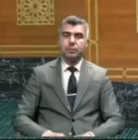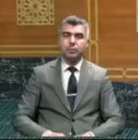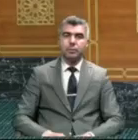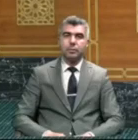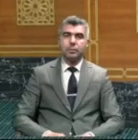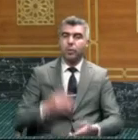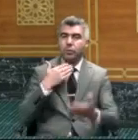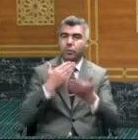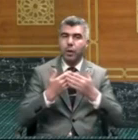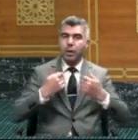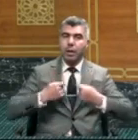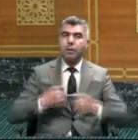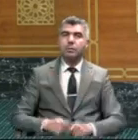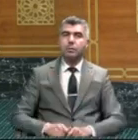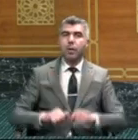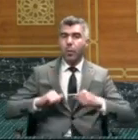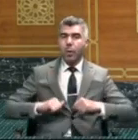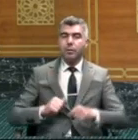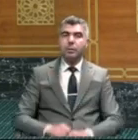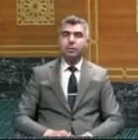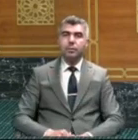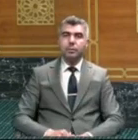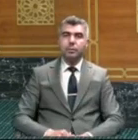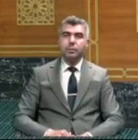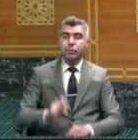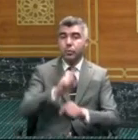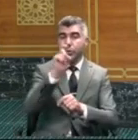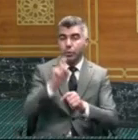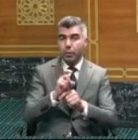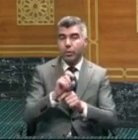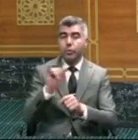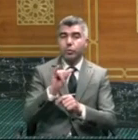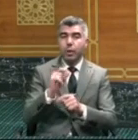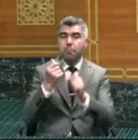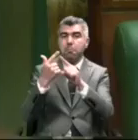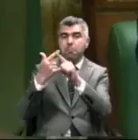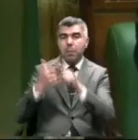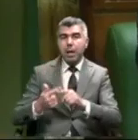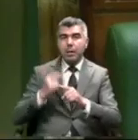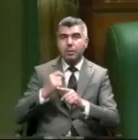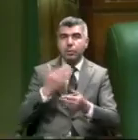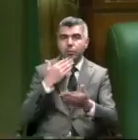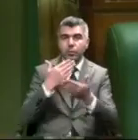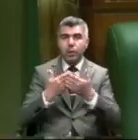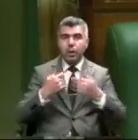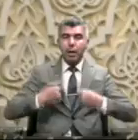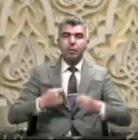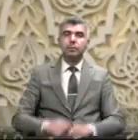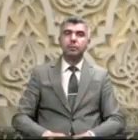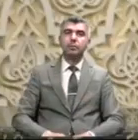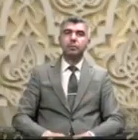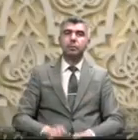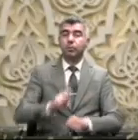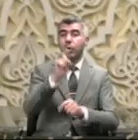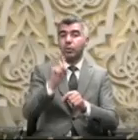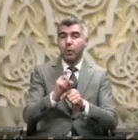السيد رئيس المحترم السيد الوزير المحترم نسائلكم عن وضعيه الماليه العموميه وشكرا السؤال الاني